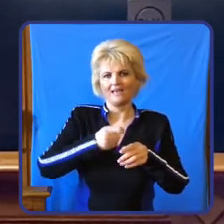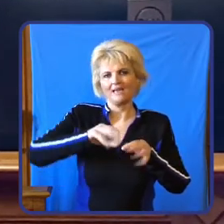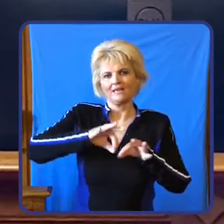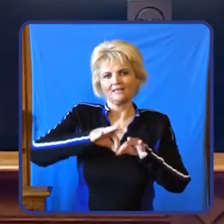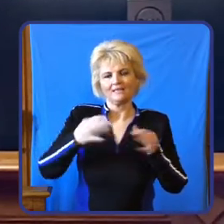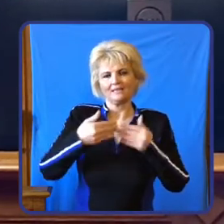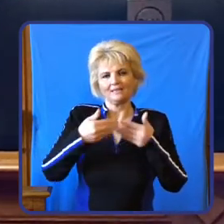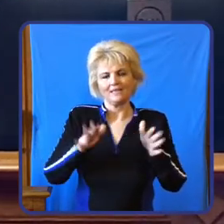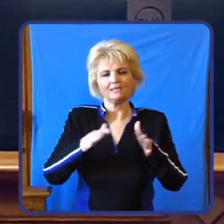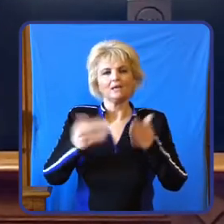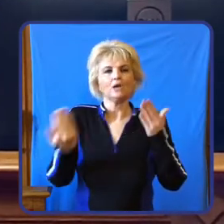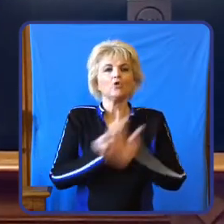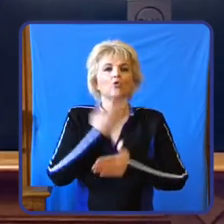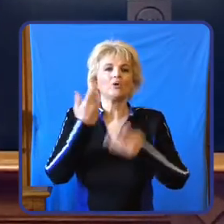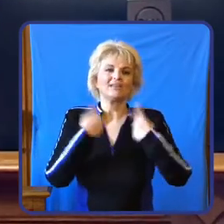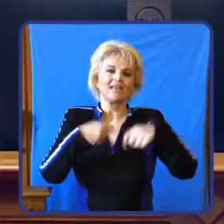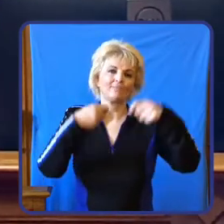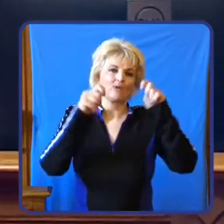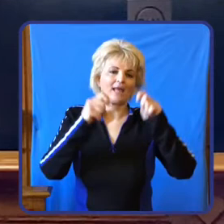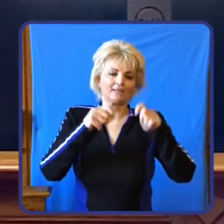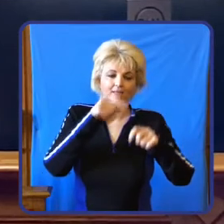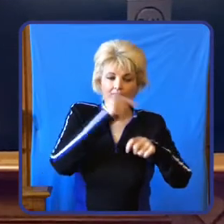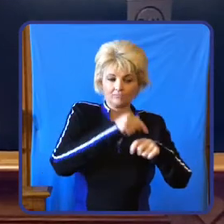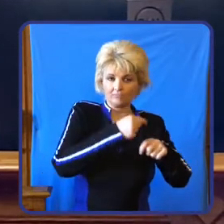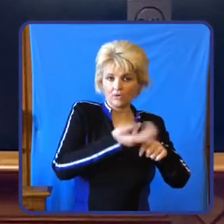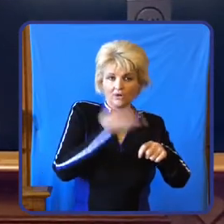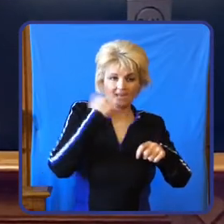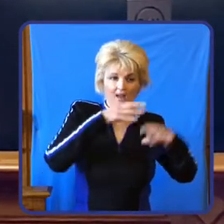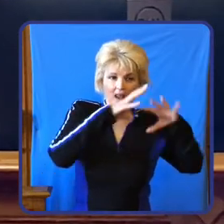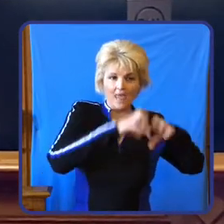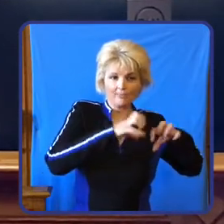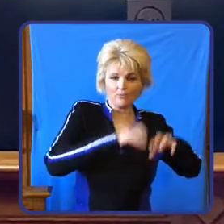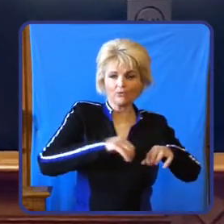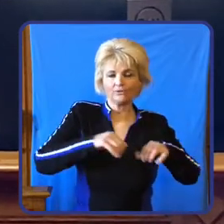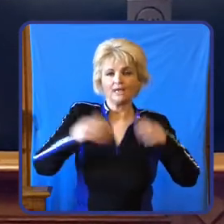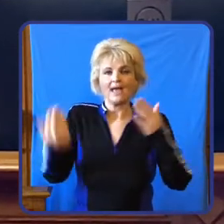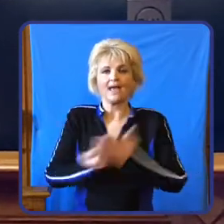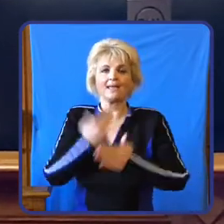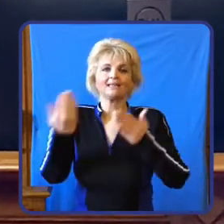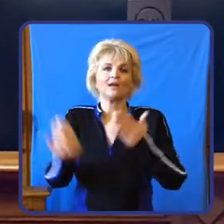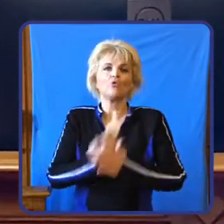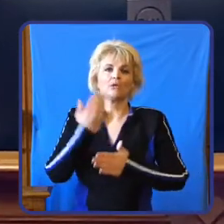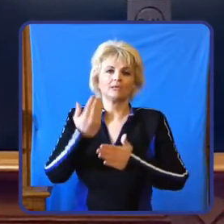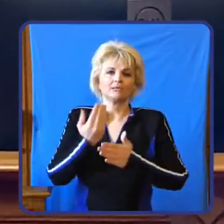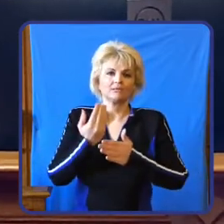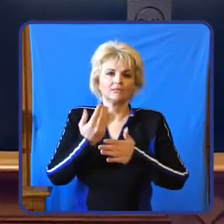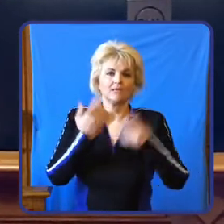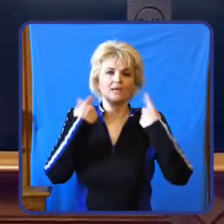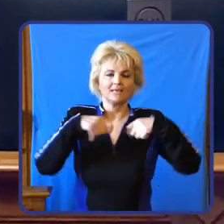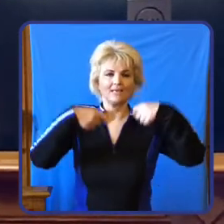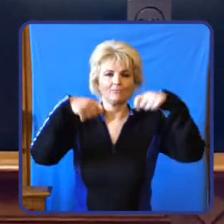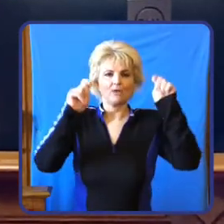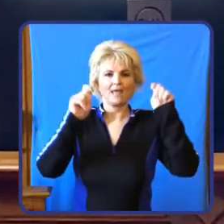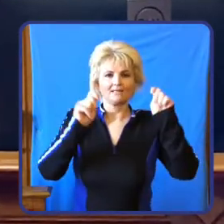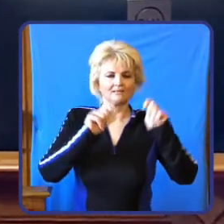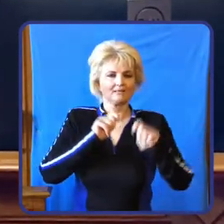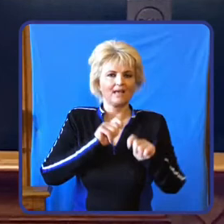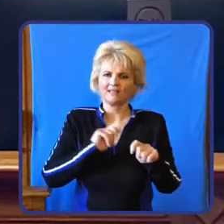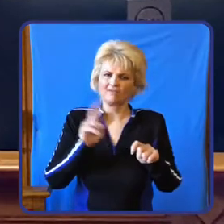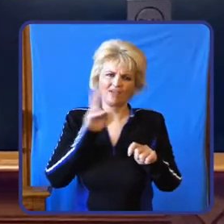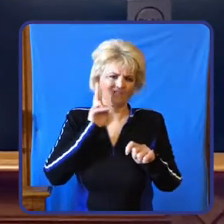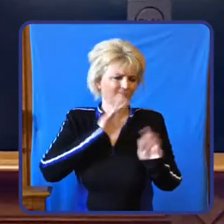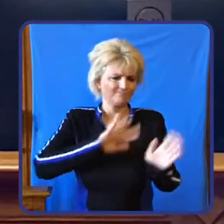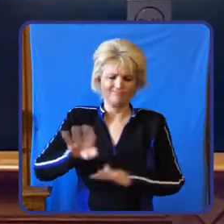egy teljesen új épületet. Ezt a földig lebontva, annak a helyén egy teljesen új épületet szeretnénk építeni, tehát a budi kifejezést azt szeretném,